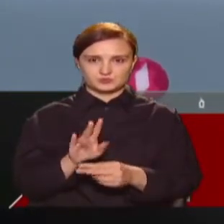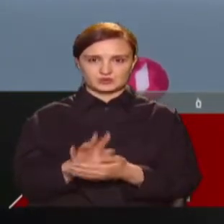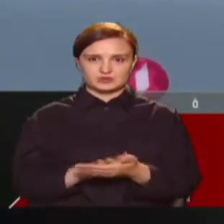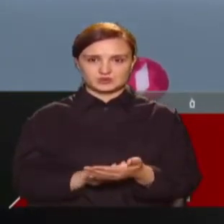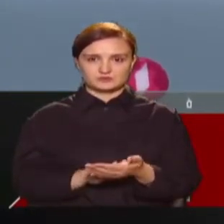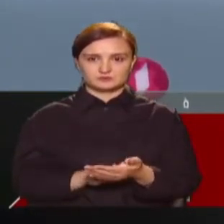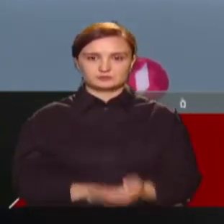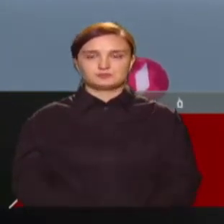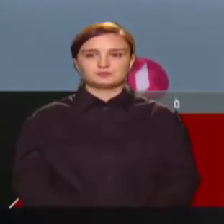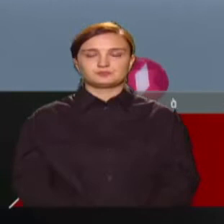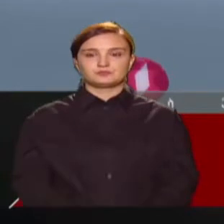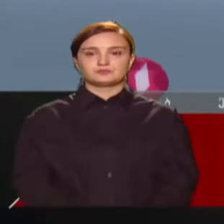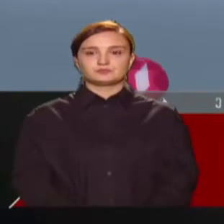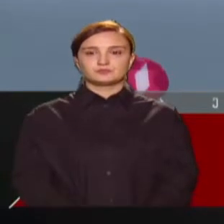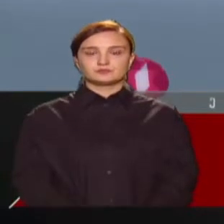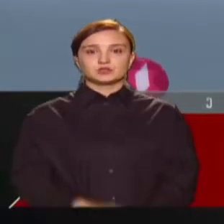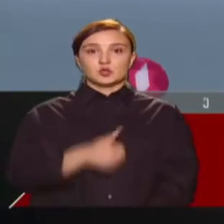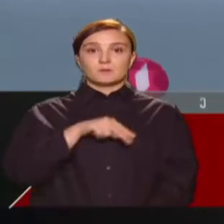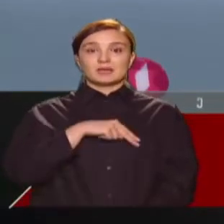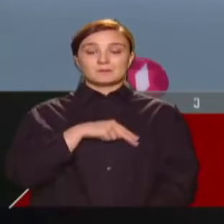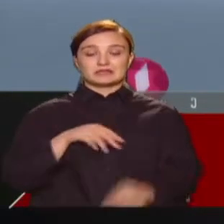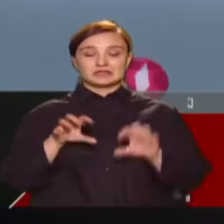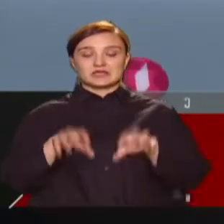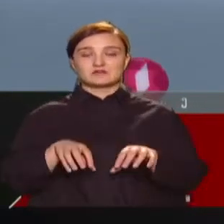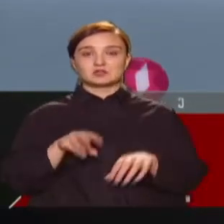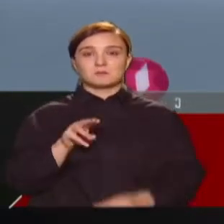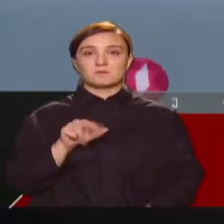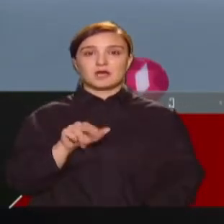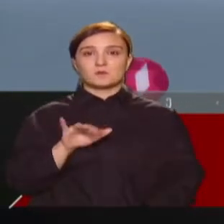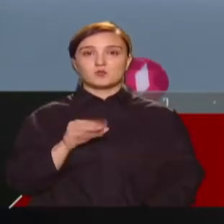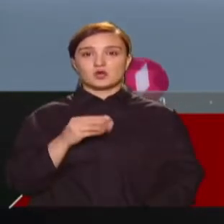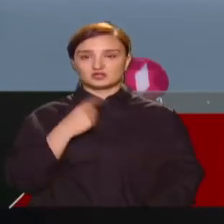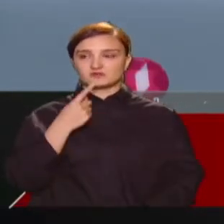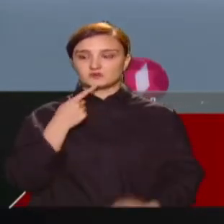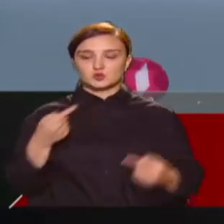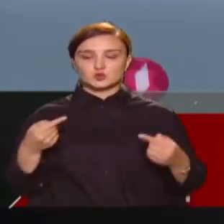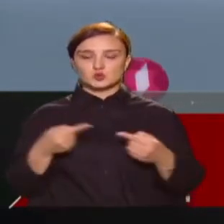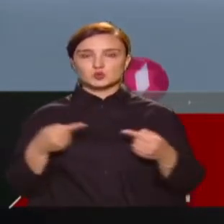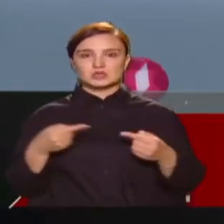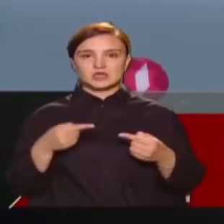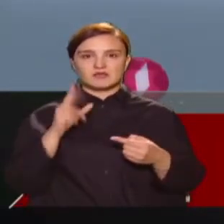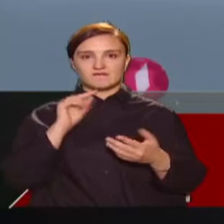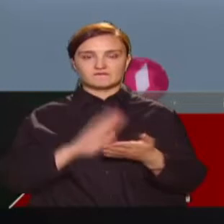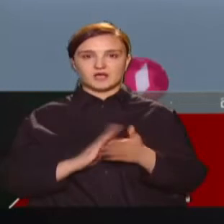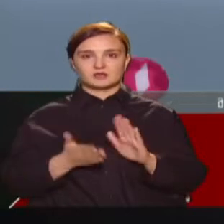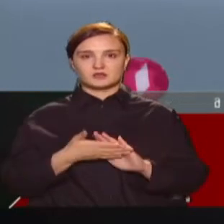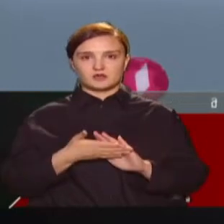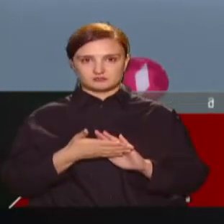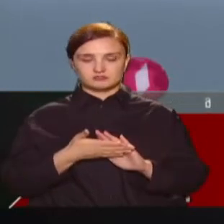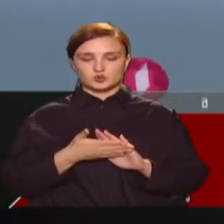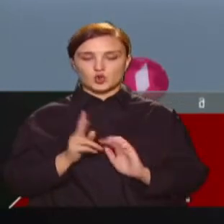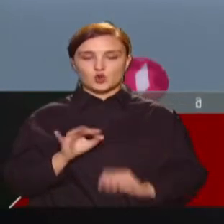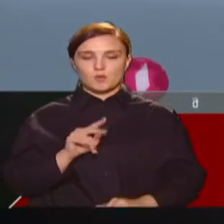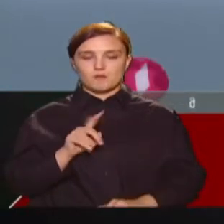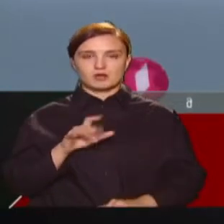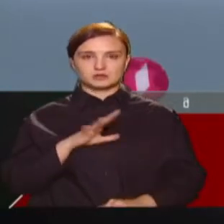Ეს პროექტები, როგორც პარლამენტის თავმჯდომარემ შალვა პაპუაშვილმა თქვა, ზუსტად იმ ვადებში და ბატონმა ირაკლი კობახიძემ წარადგინა